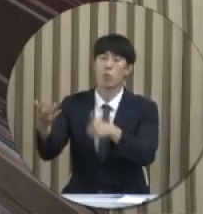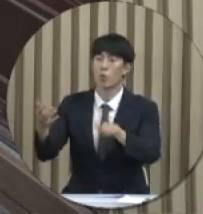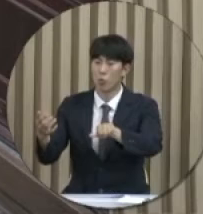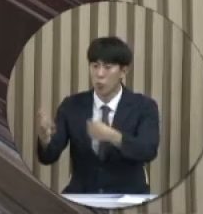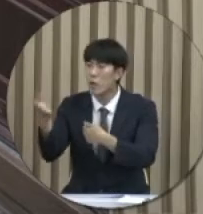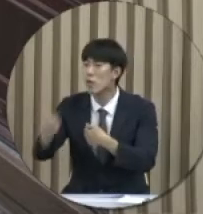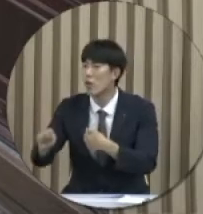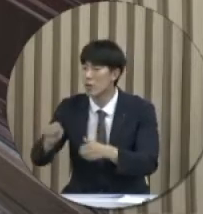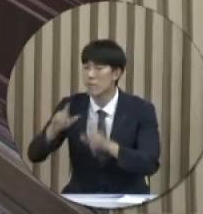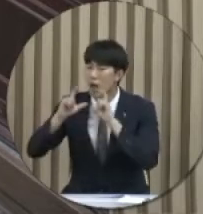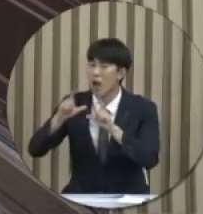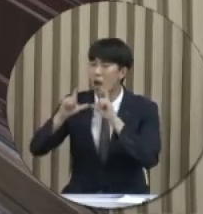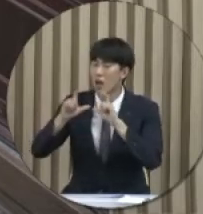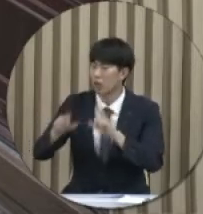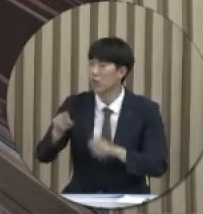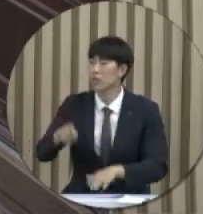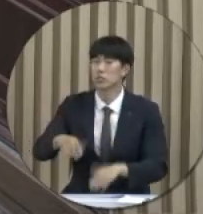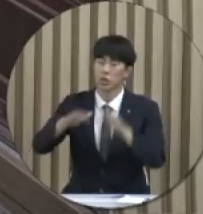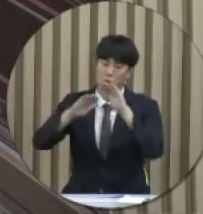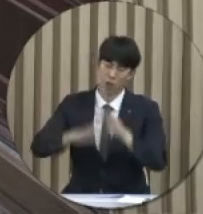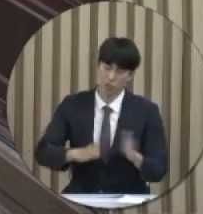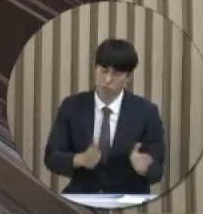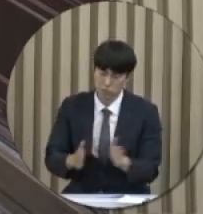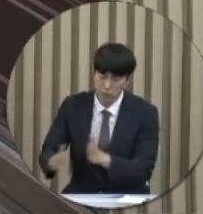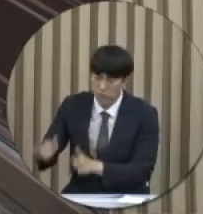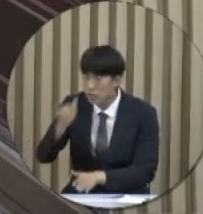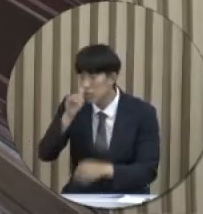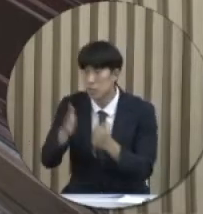겁니다. 그래서 그 과정이 있었기 때문에